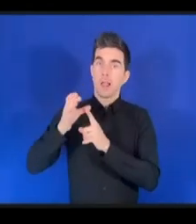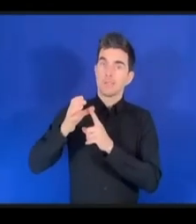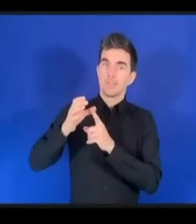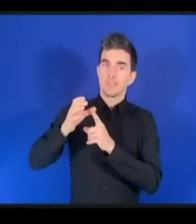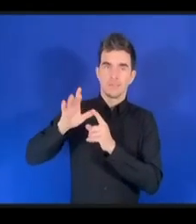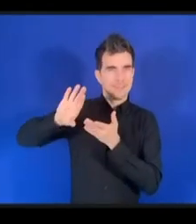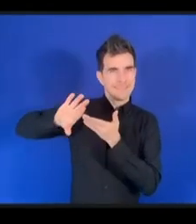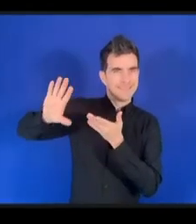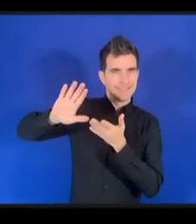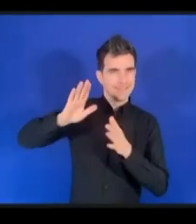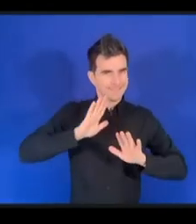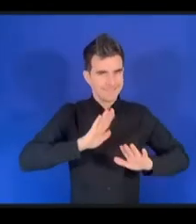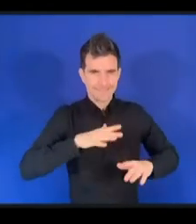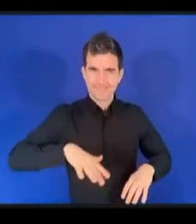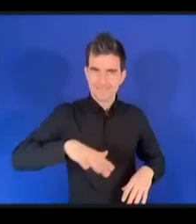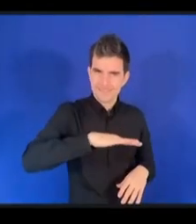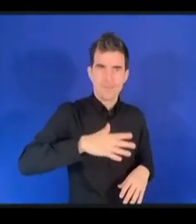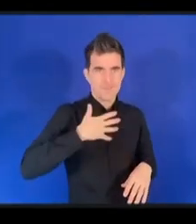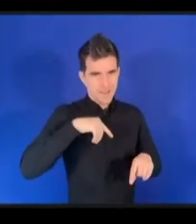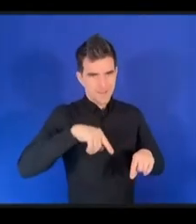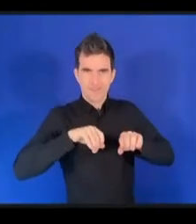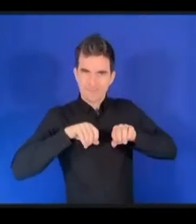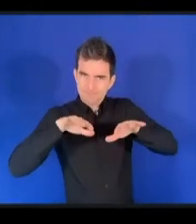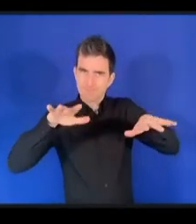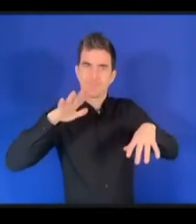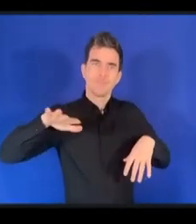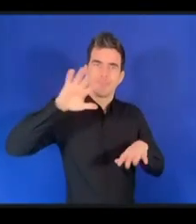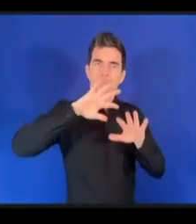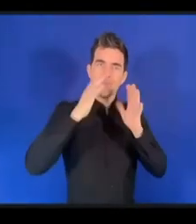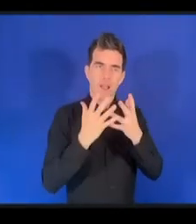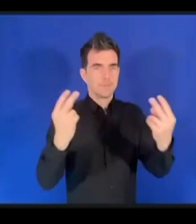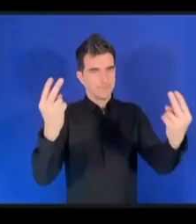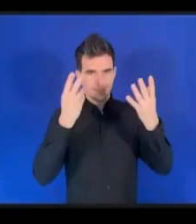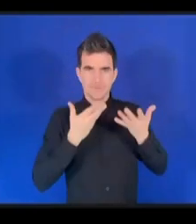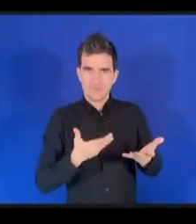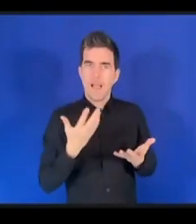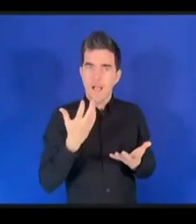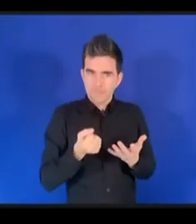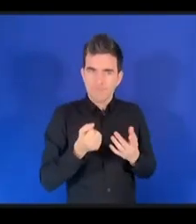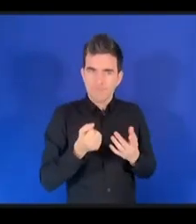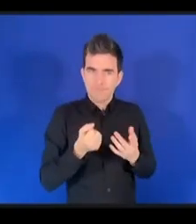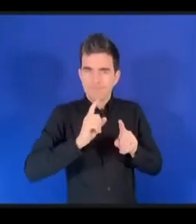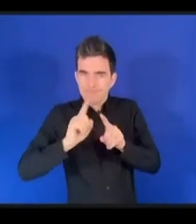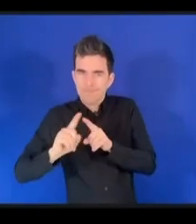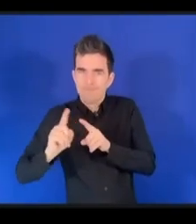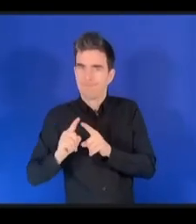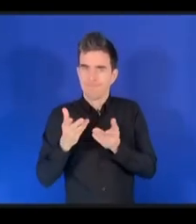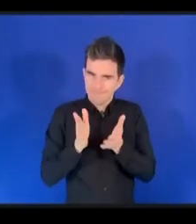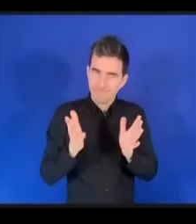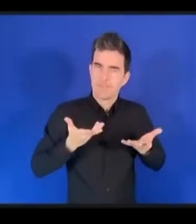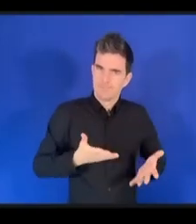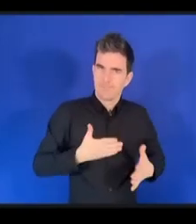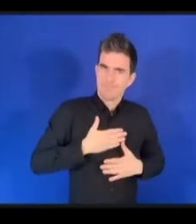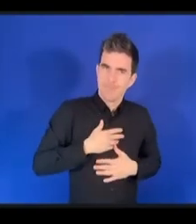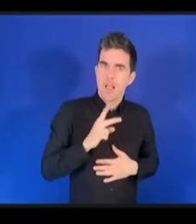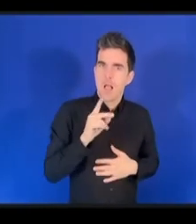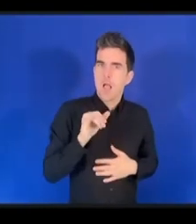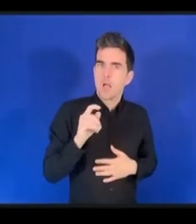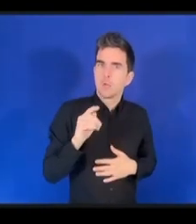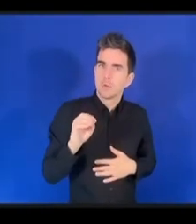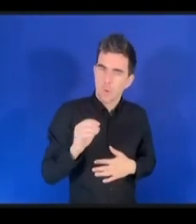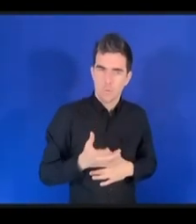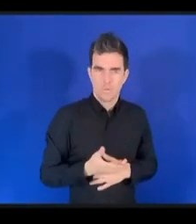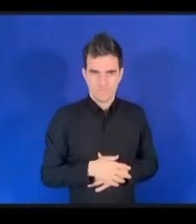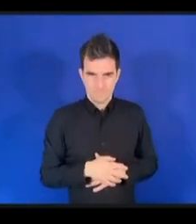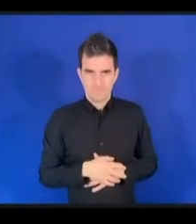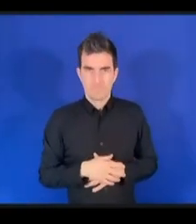京都は観光でも世界的に高い評価を得てますが、私は京都の最大の魅